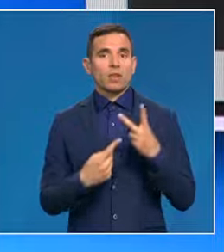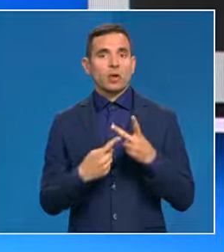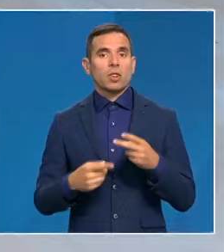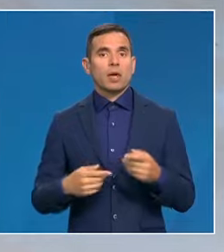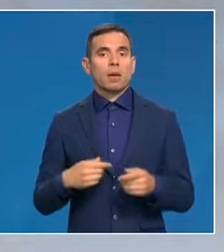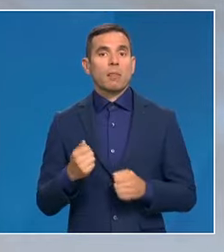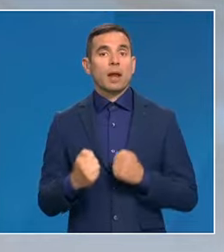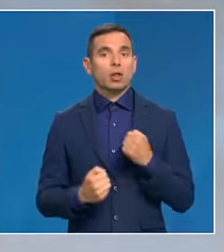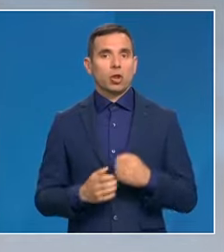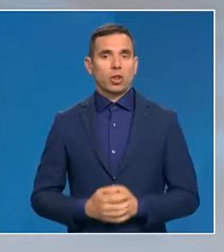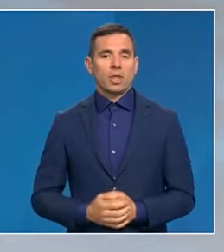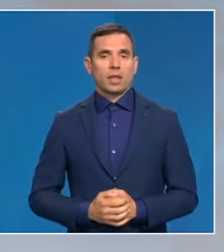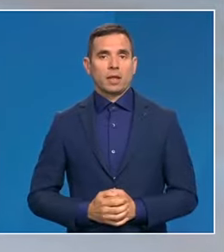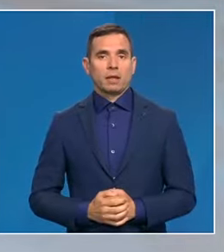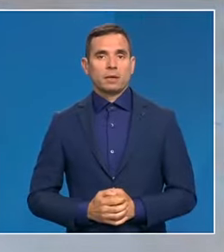маратон.